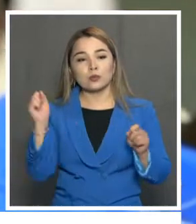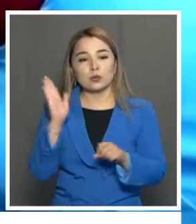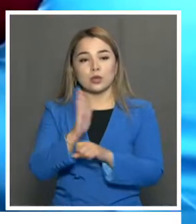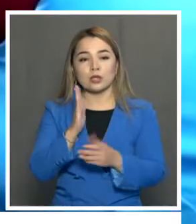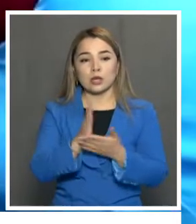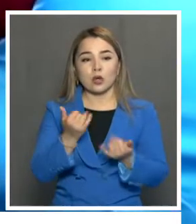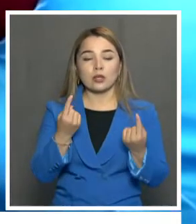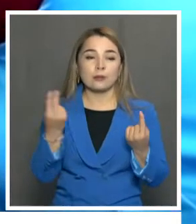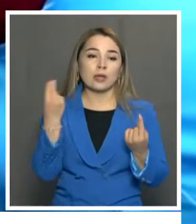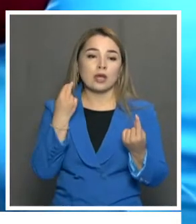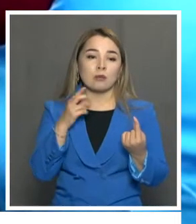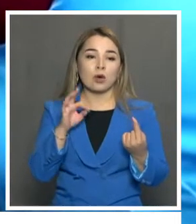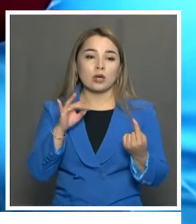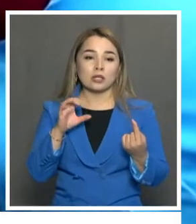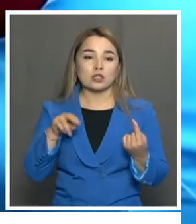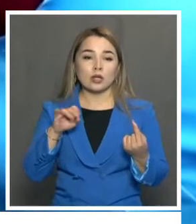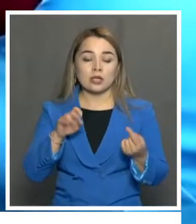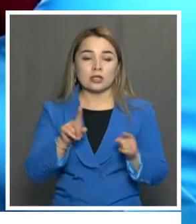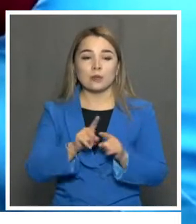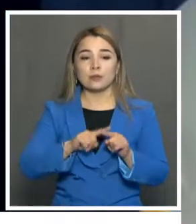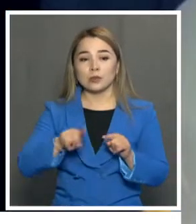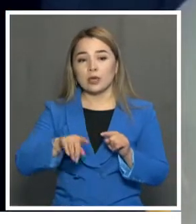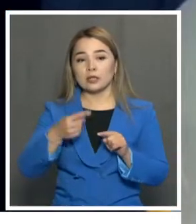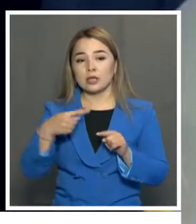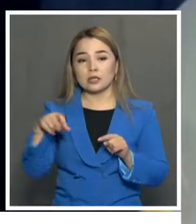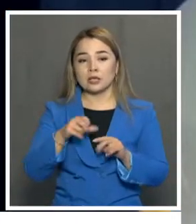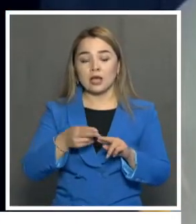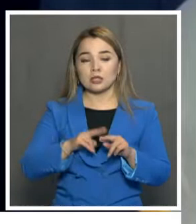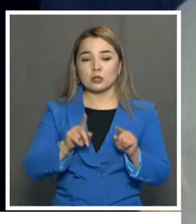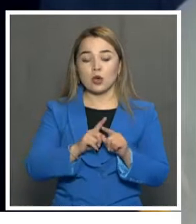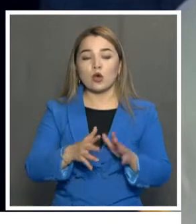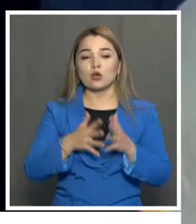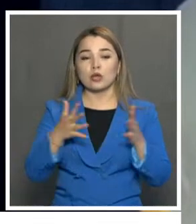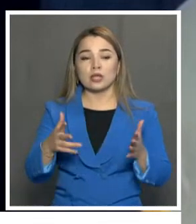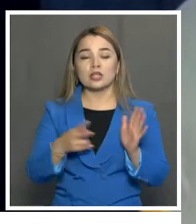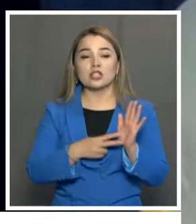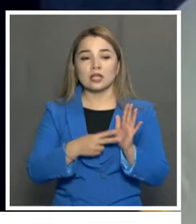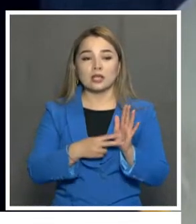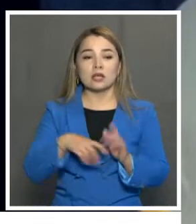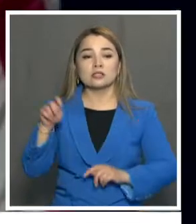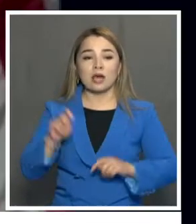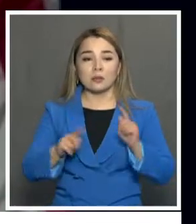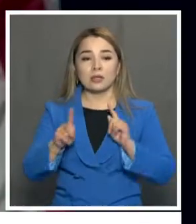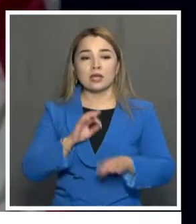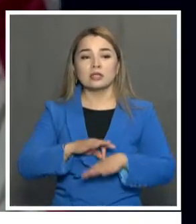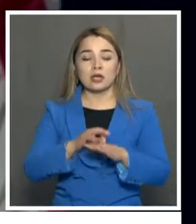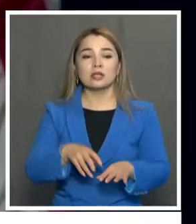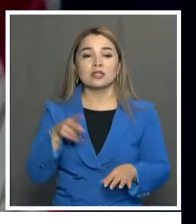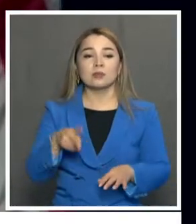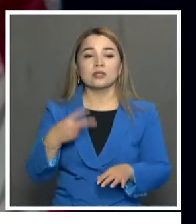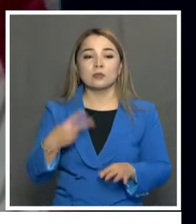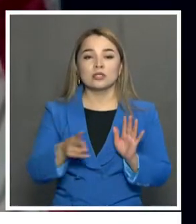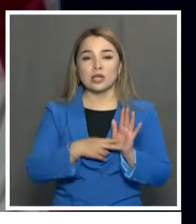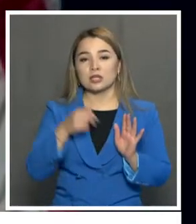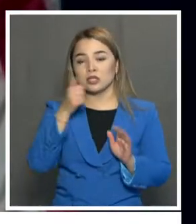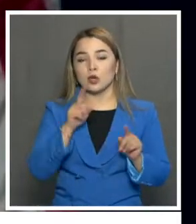Ұлыбритания премьер-министрі Борис Джонсон алдағы жұмада осы елде ашылатын үлкен жетілік саммитінде әлем жұртшылығын 2022 жылдың соңына дейін